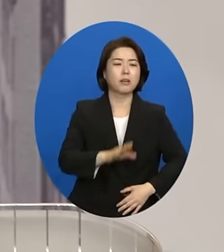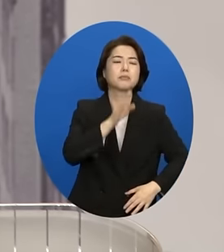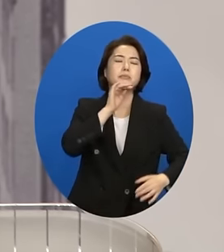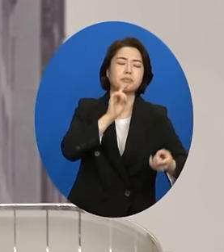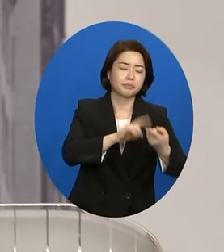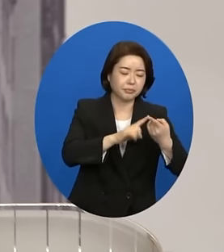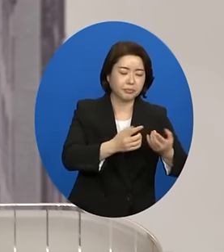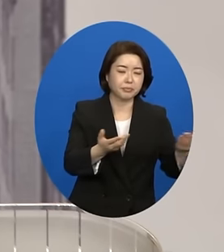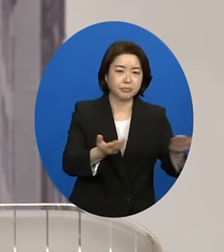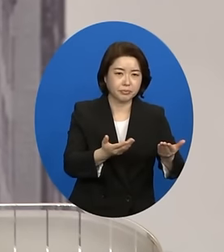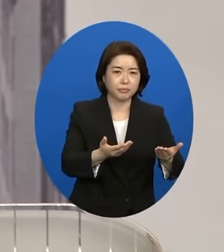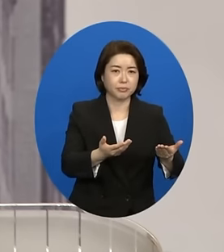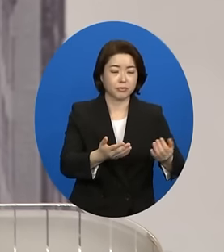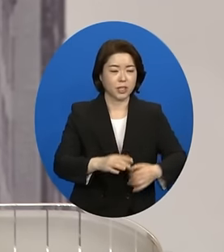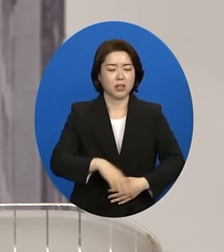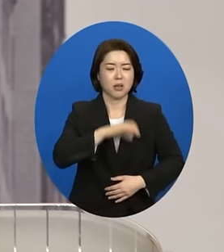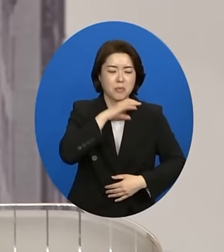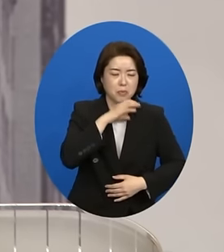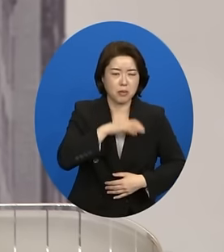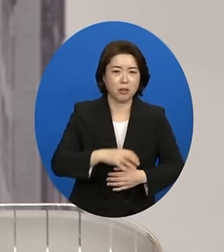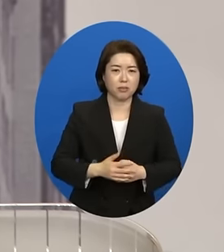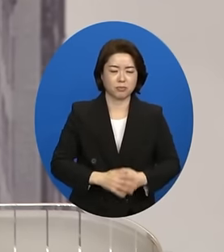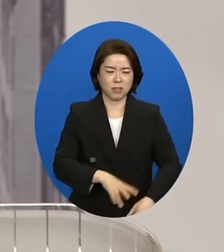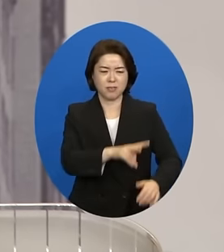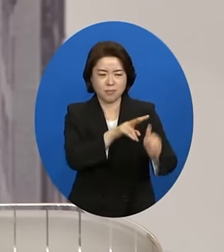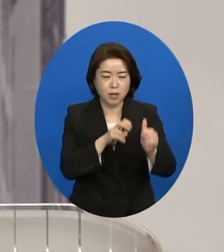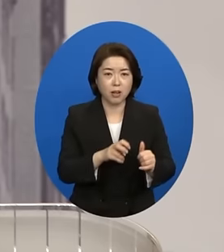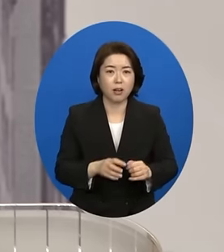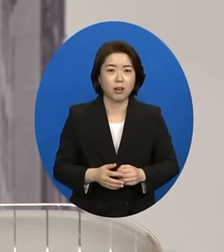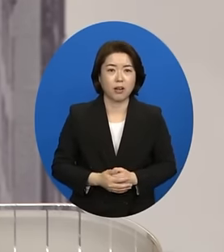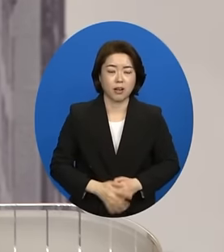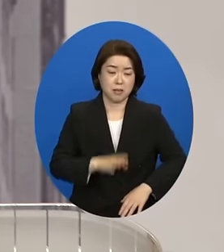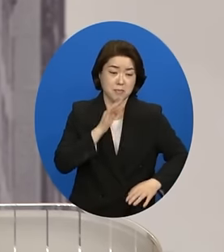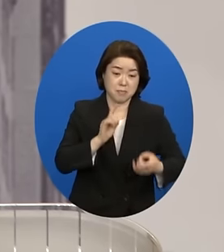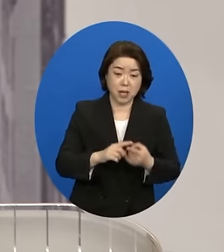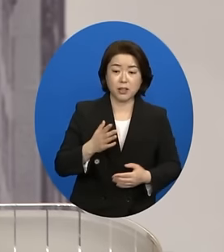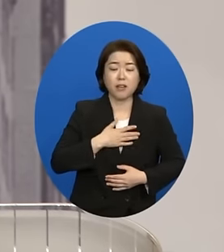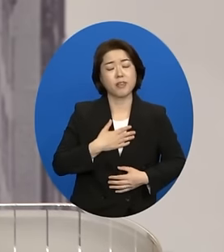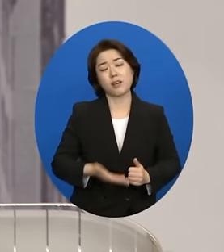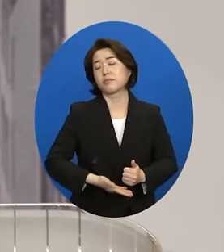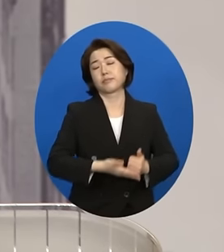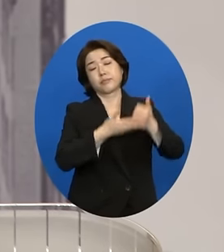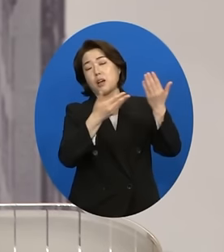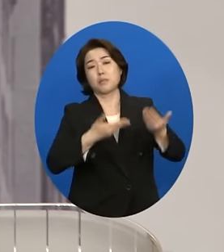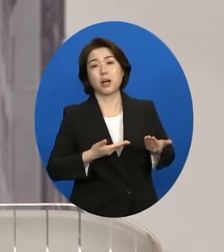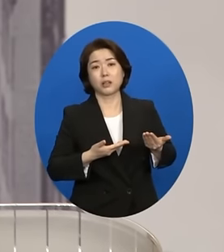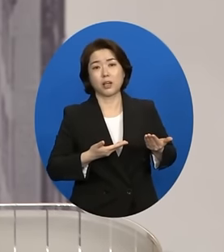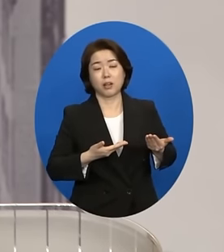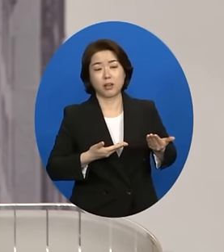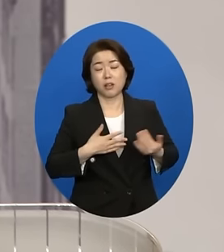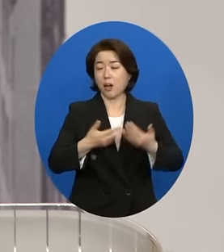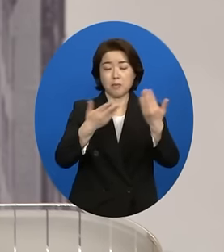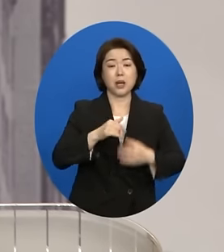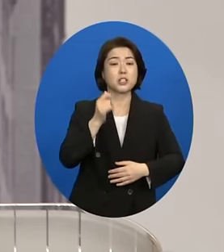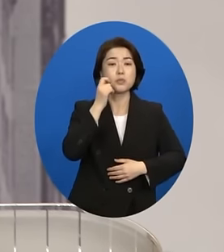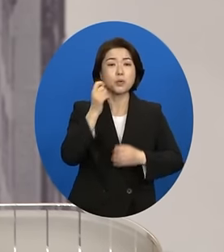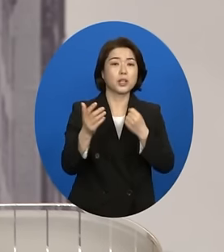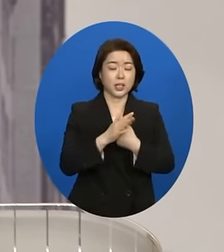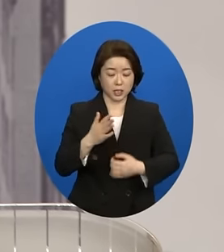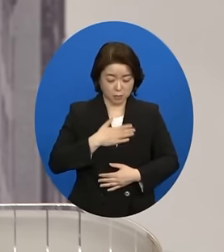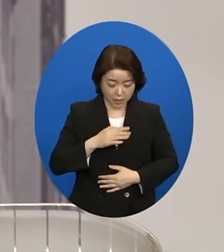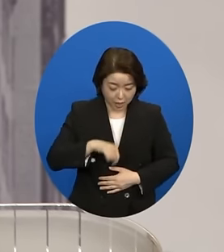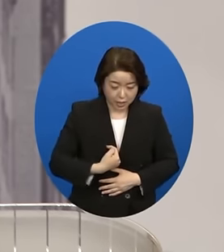여기고 불평하며 원망하며 마땅히 내가 대우받아야 될 것들을 받지 못해서 이